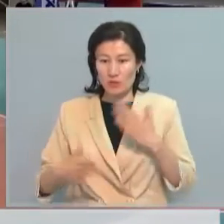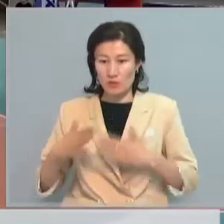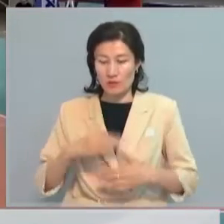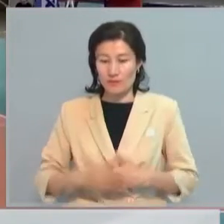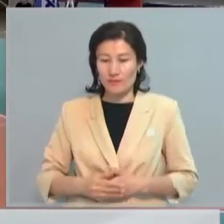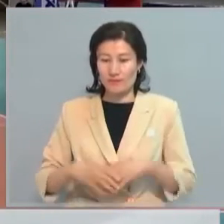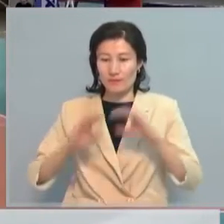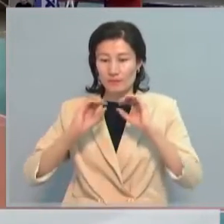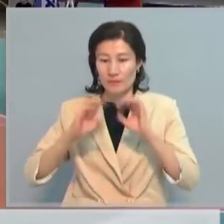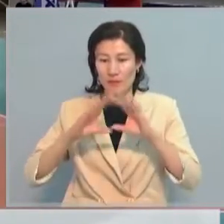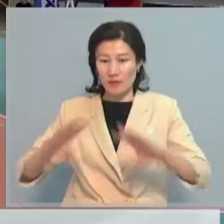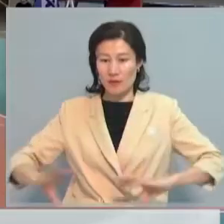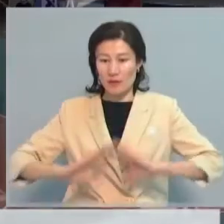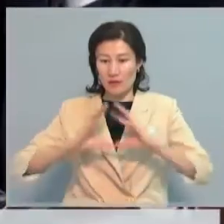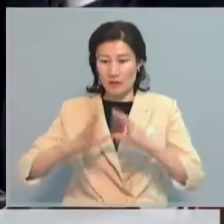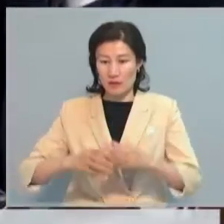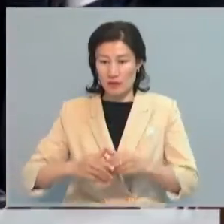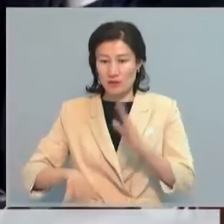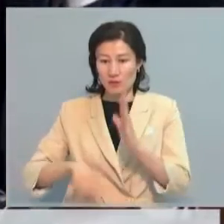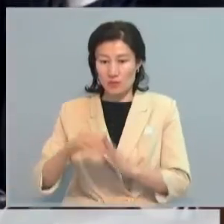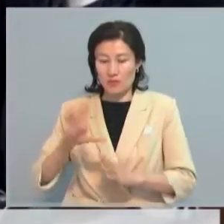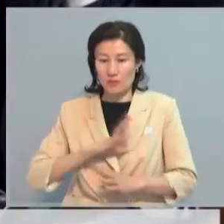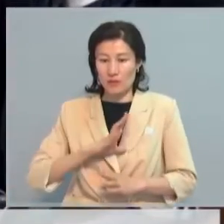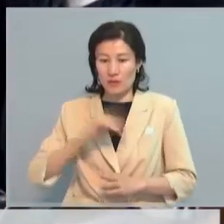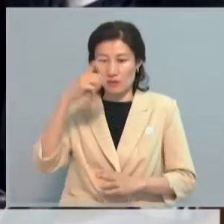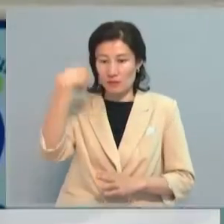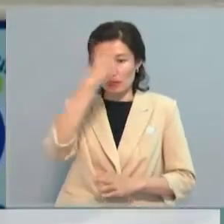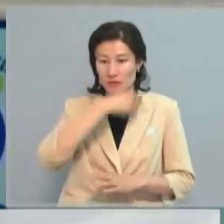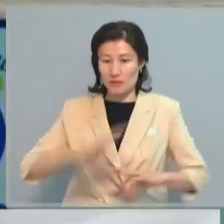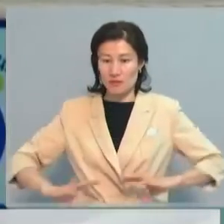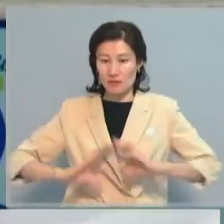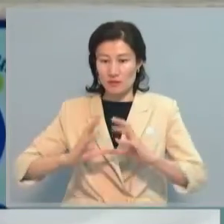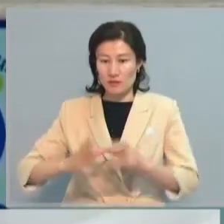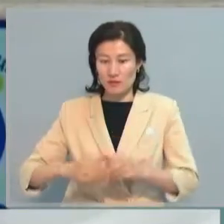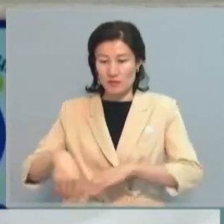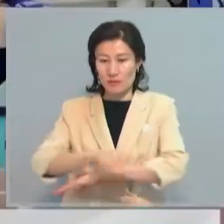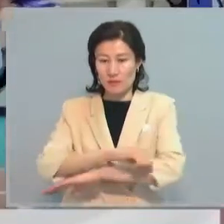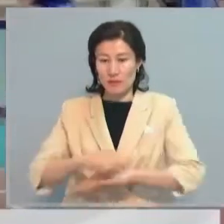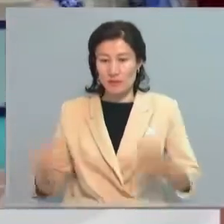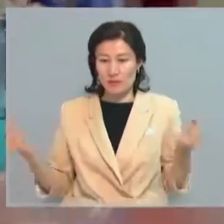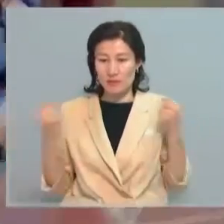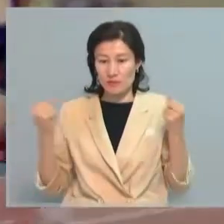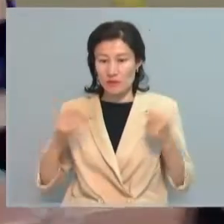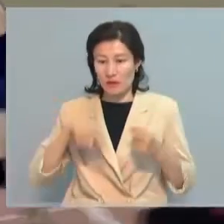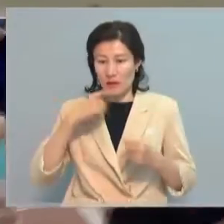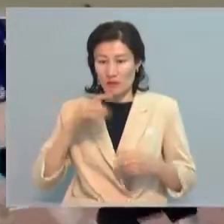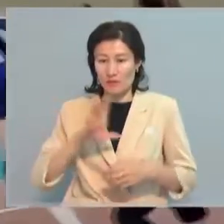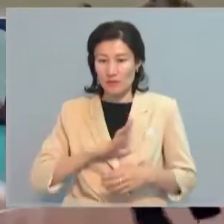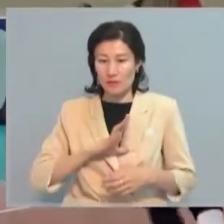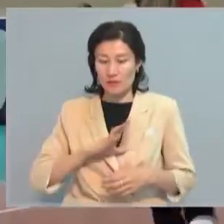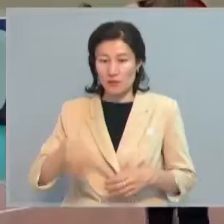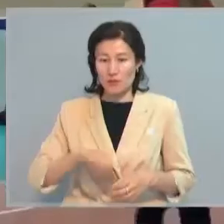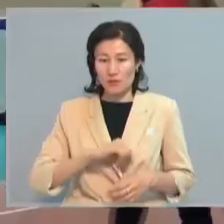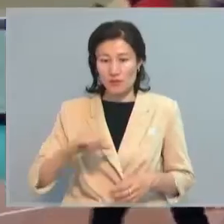спорты Түркістан облысында халықаралық деңгейде өркендеуде. Оған жол бастаған халықаралық талапқа сай бой түзеген спорт кешендерін айтуға болады.